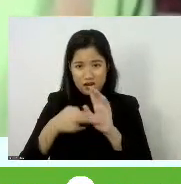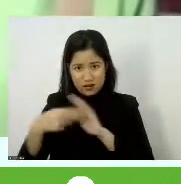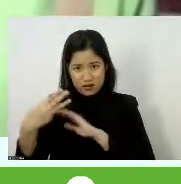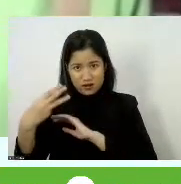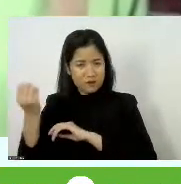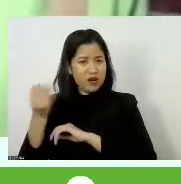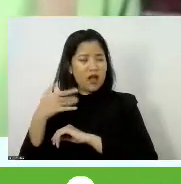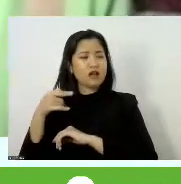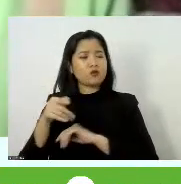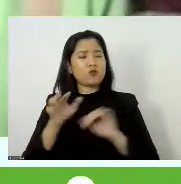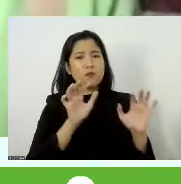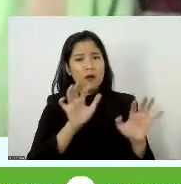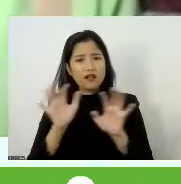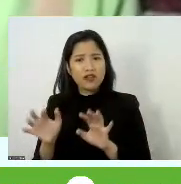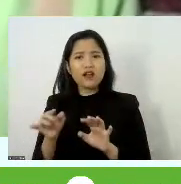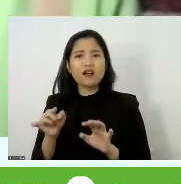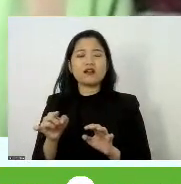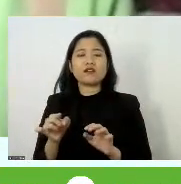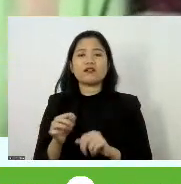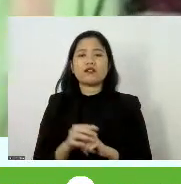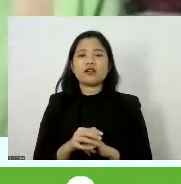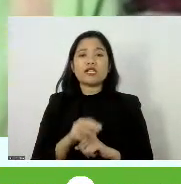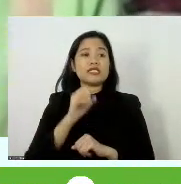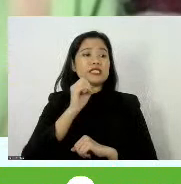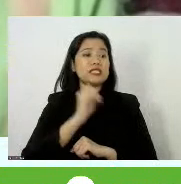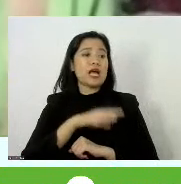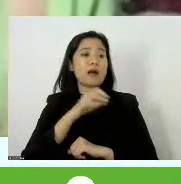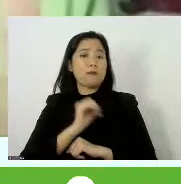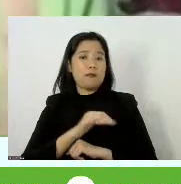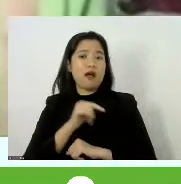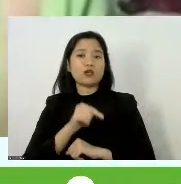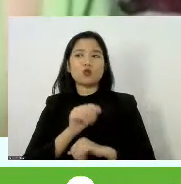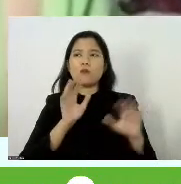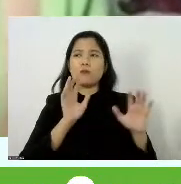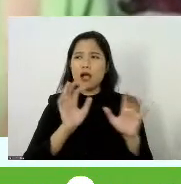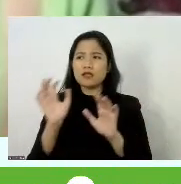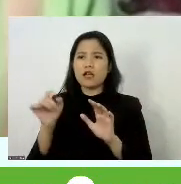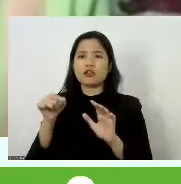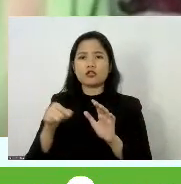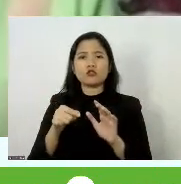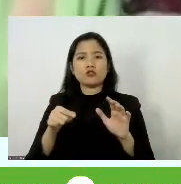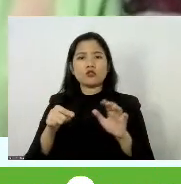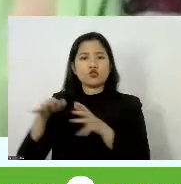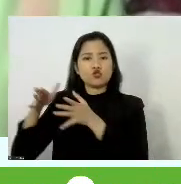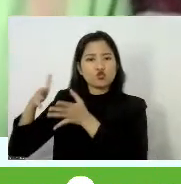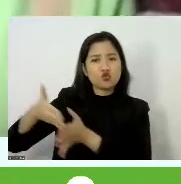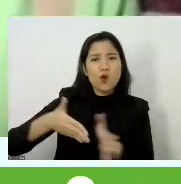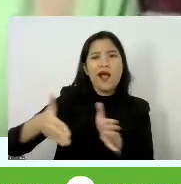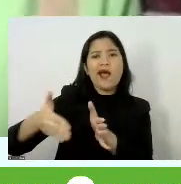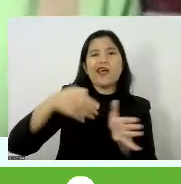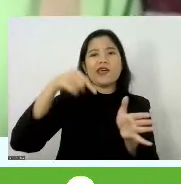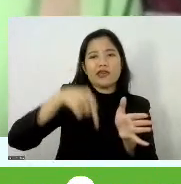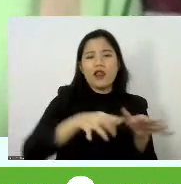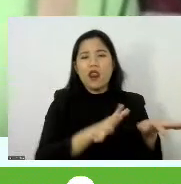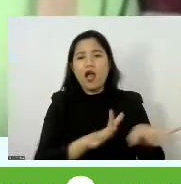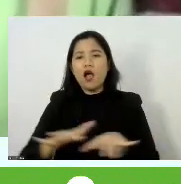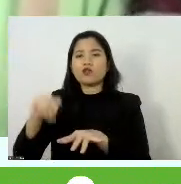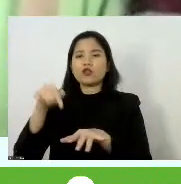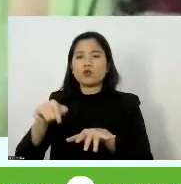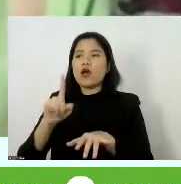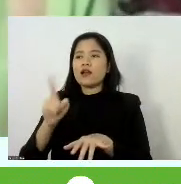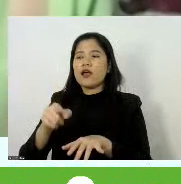sebagian besar itu eh sampah yang mencemari sungai dan Aapa laut kita itu adalah